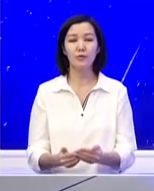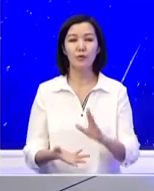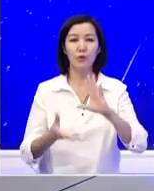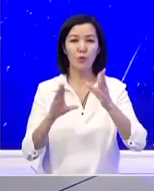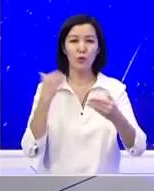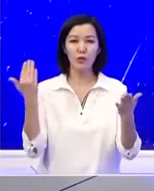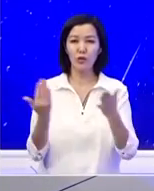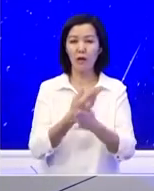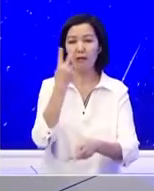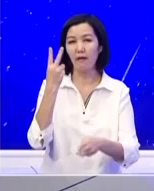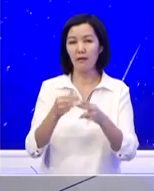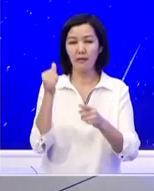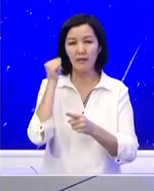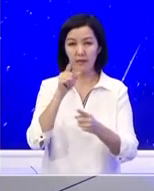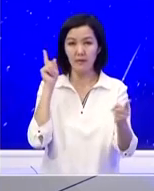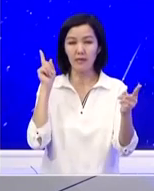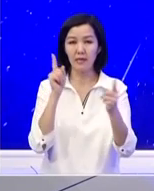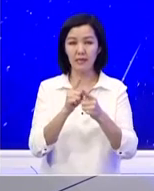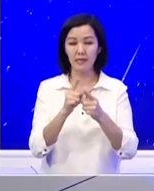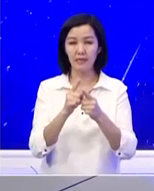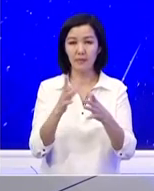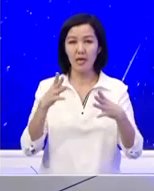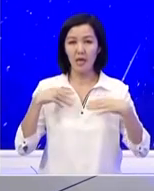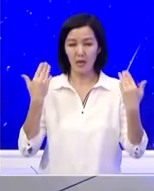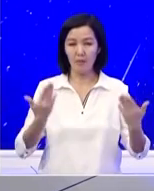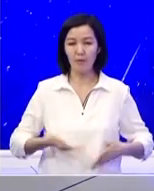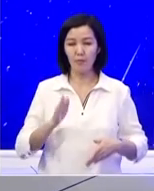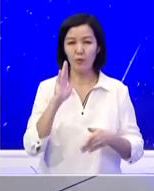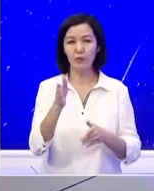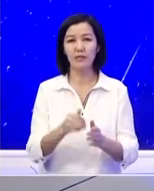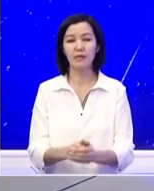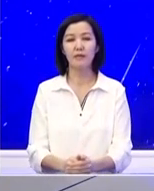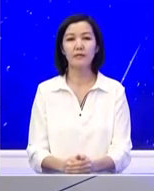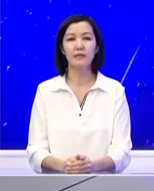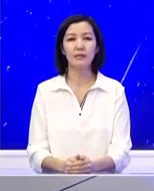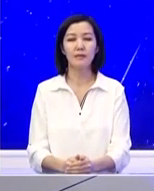Қадірменді көрермен, бүгінге айтар ақпарат осы. Біз өздеріңізбен келер күні эфирде қауышамыз.